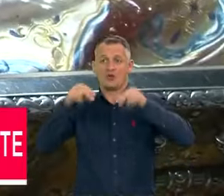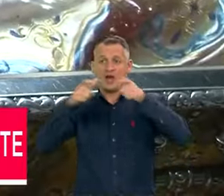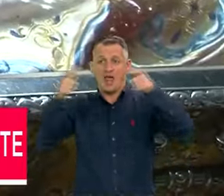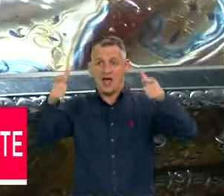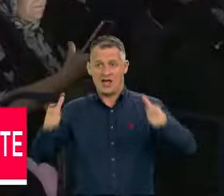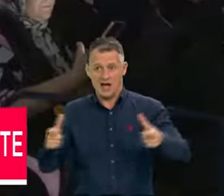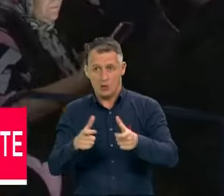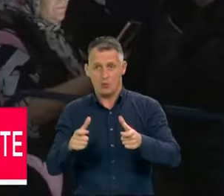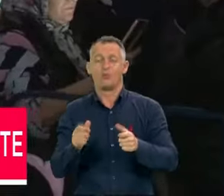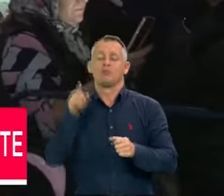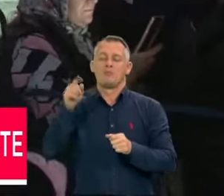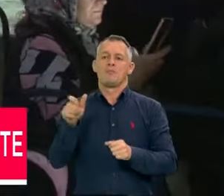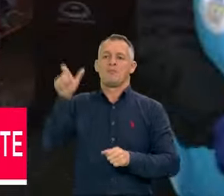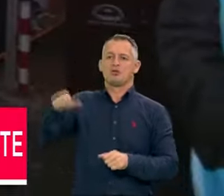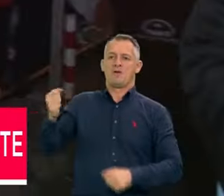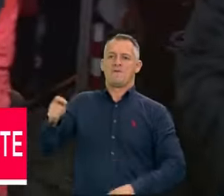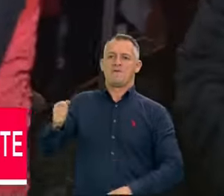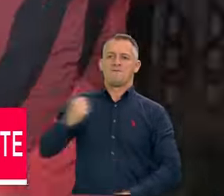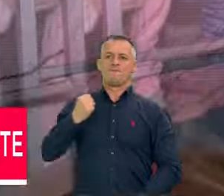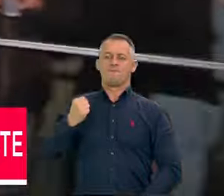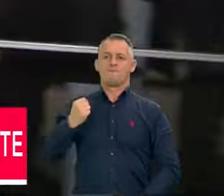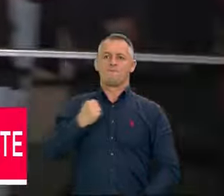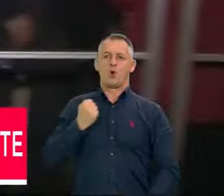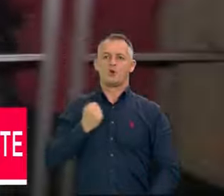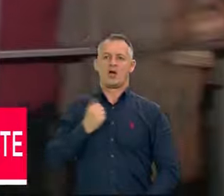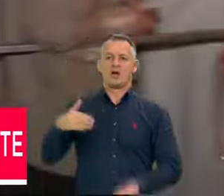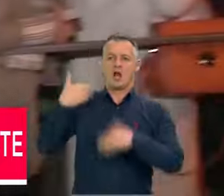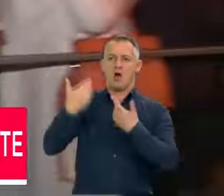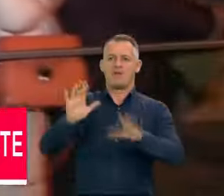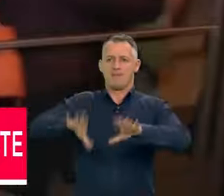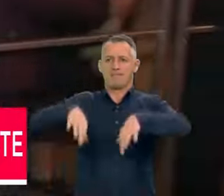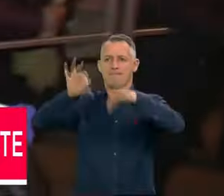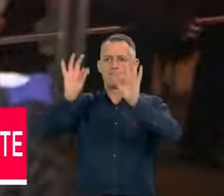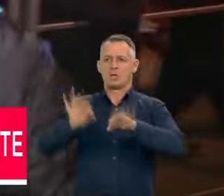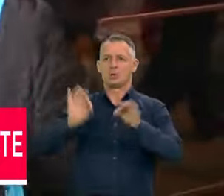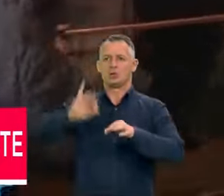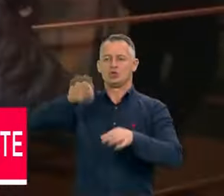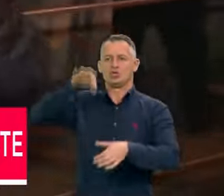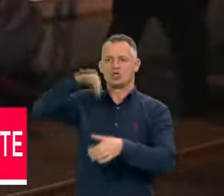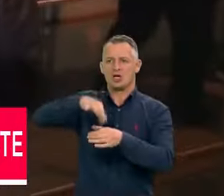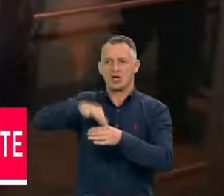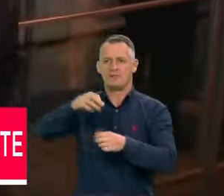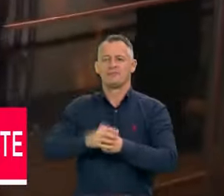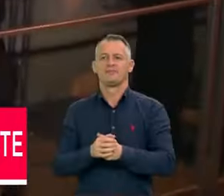au oferit pături și ceai fierbinte D ce ai era un copilaș aici pe care l am omis